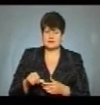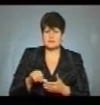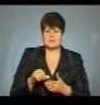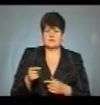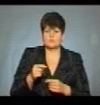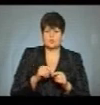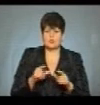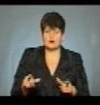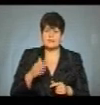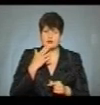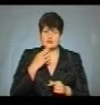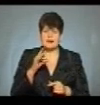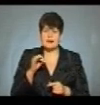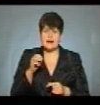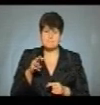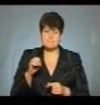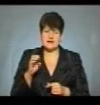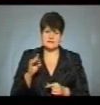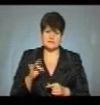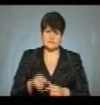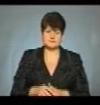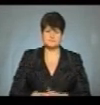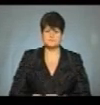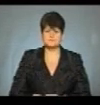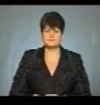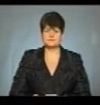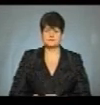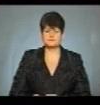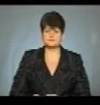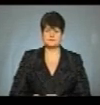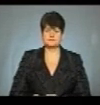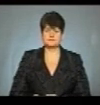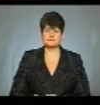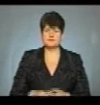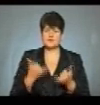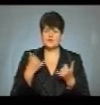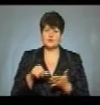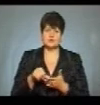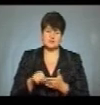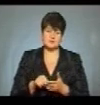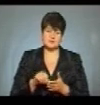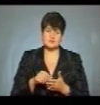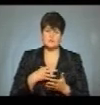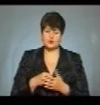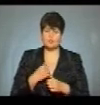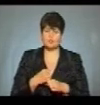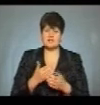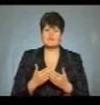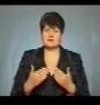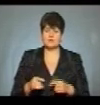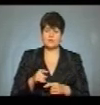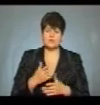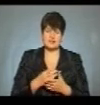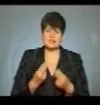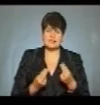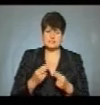Тернопільській школі народних ремесел. Більше про це Анастасія Чичко розповість. Сьогодні учасники представили свої роботи на виставці. Тут є